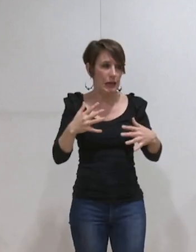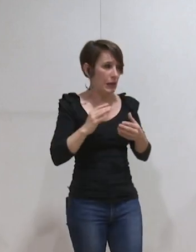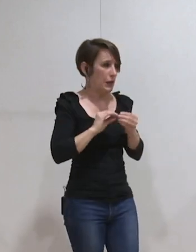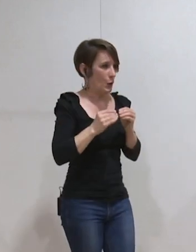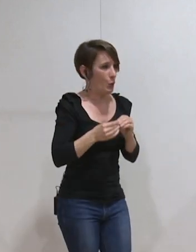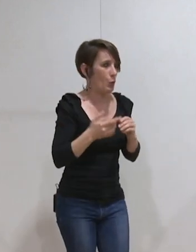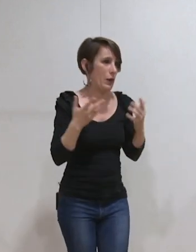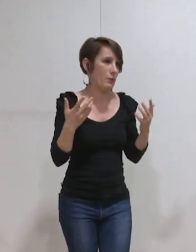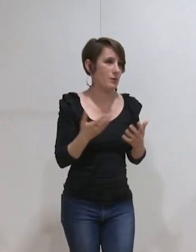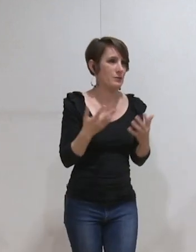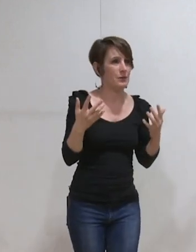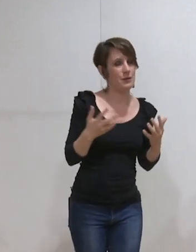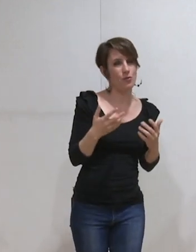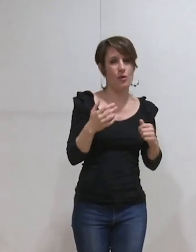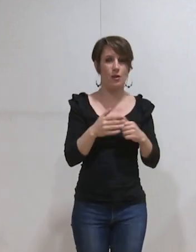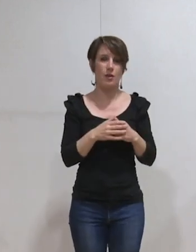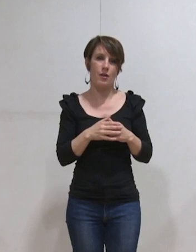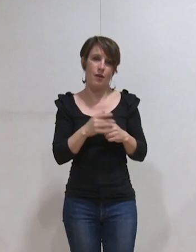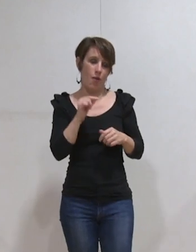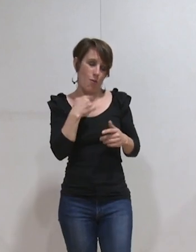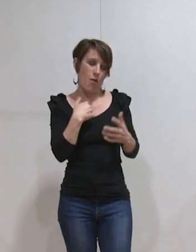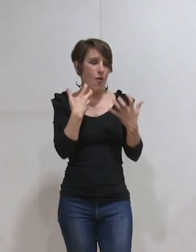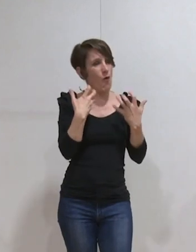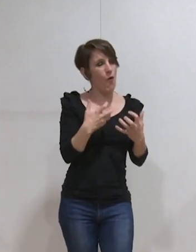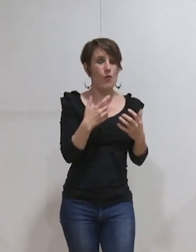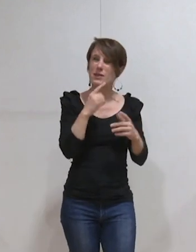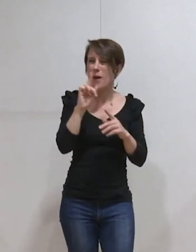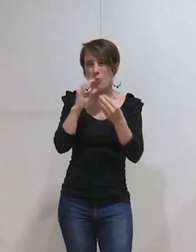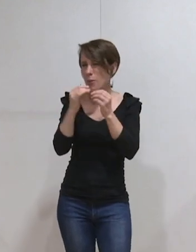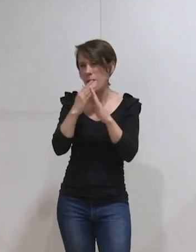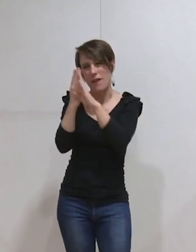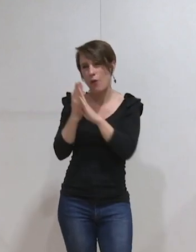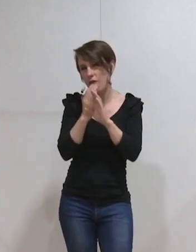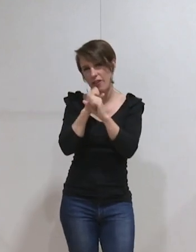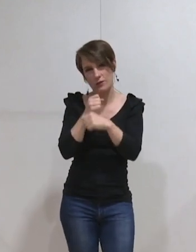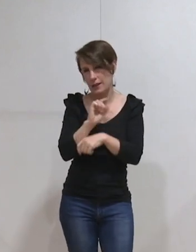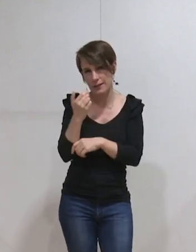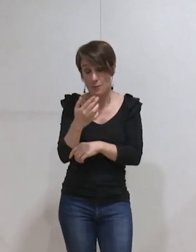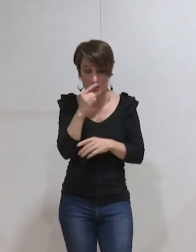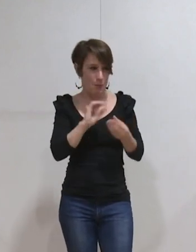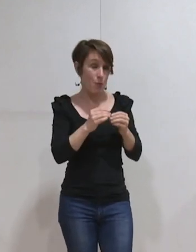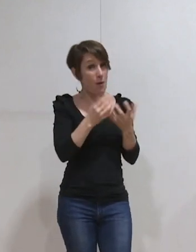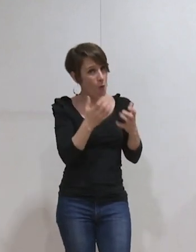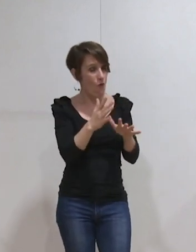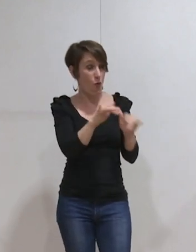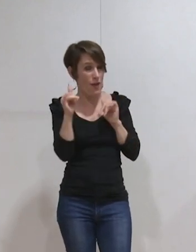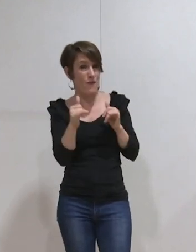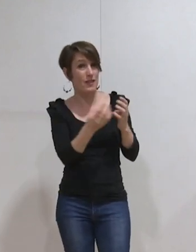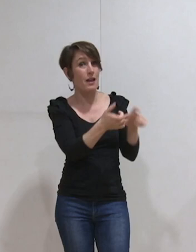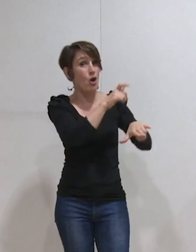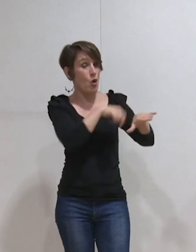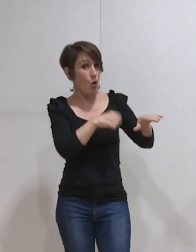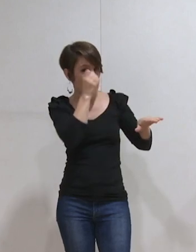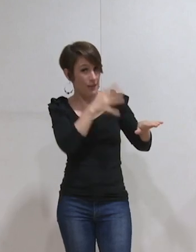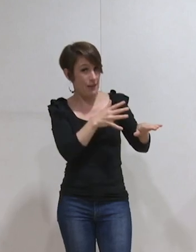faite auprès des membres du comité d'avis que de confidentialité obligatoire au titre de la région comme d'autres élus ici je